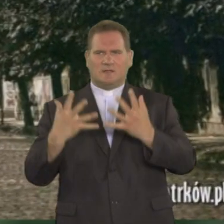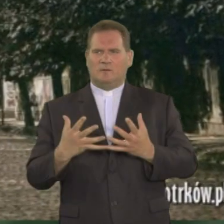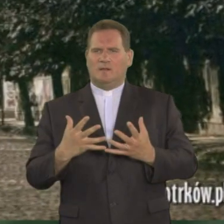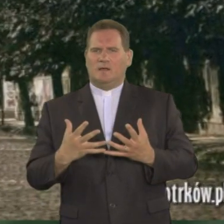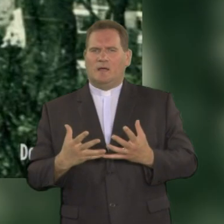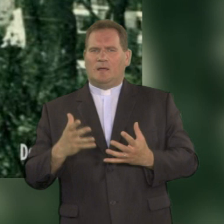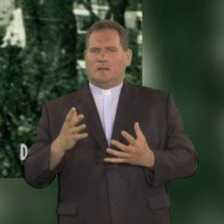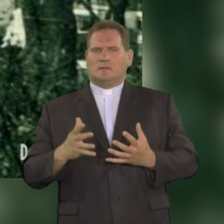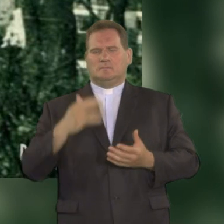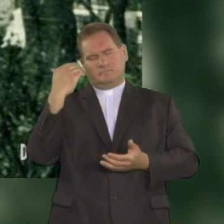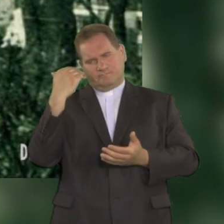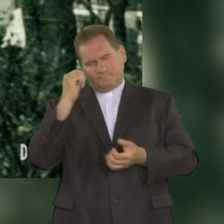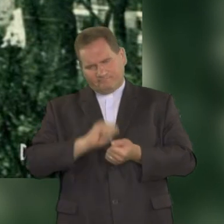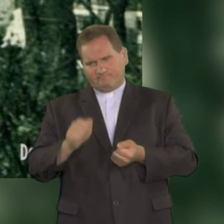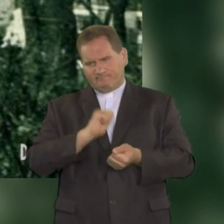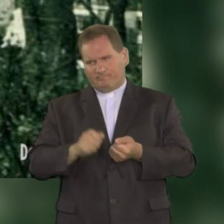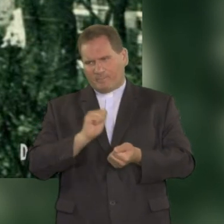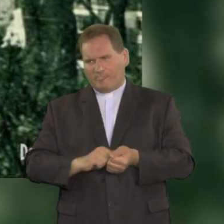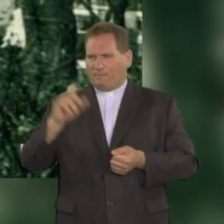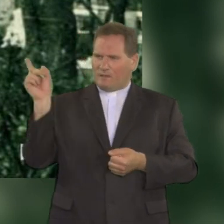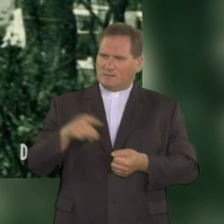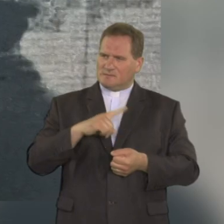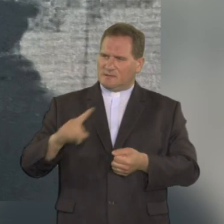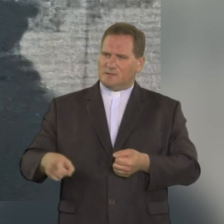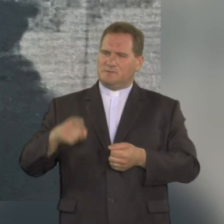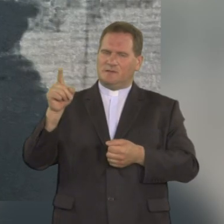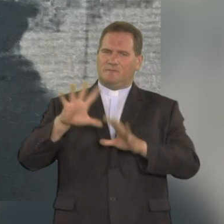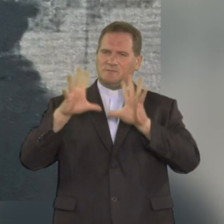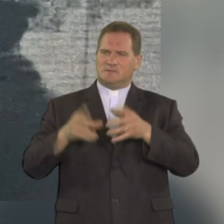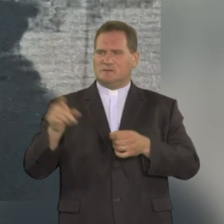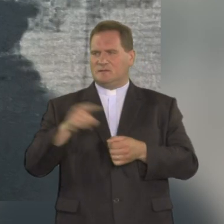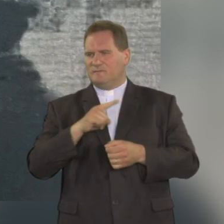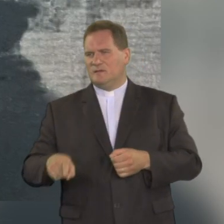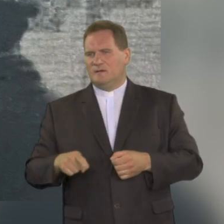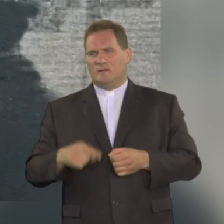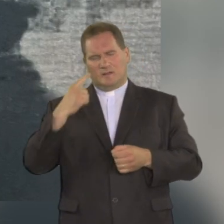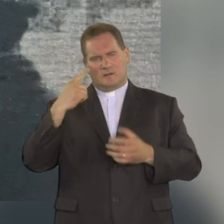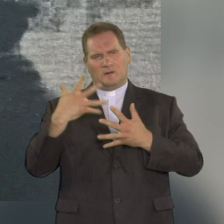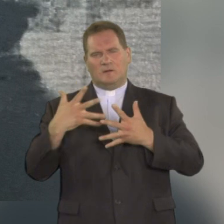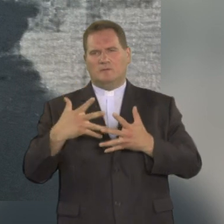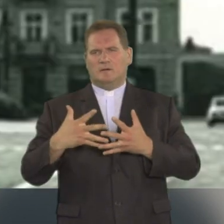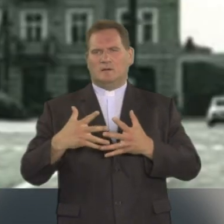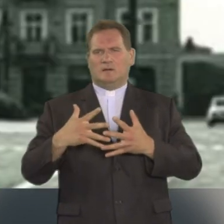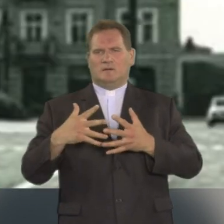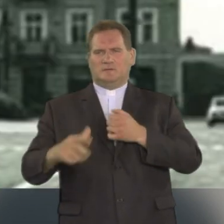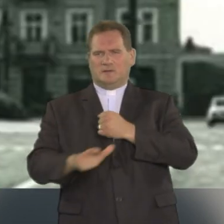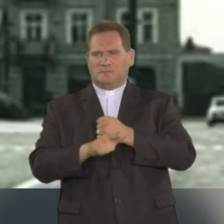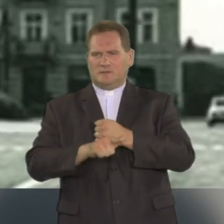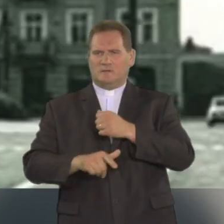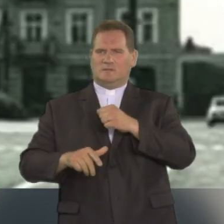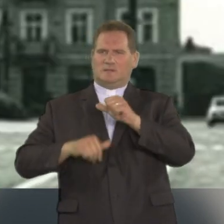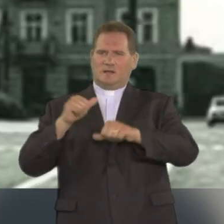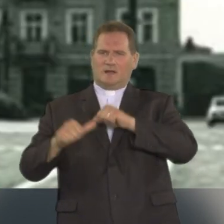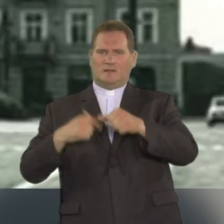podupadał. Ostatecznie jego relikty zlikwidowane zostały w latach 70. XX wieku wraz z